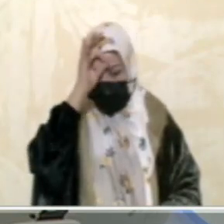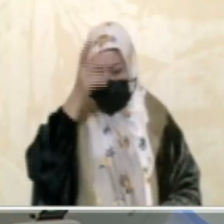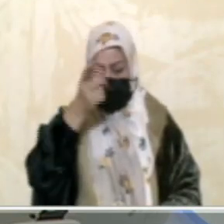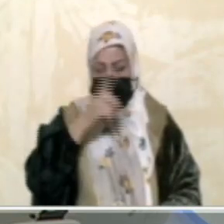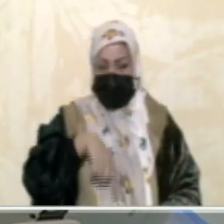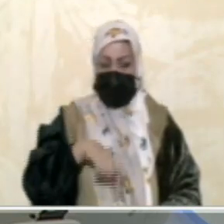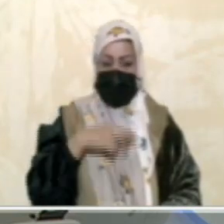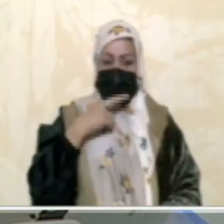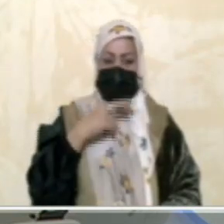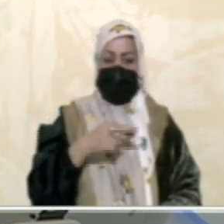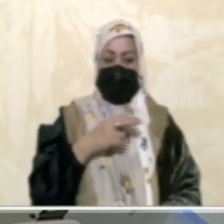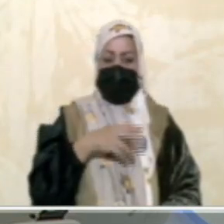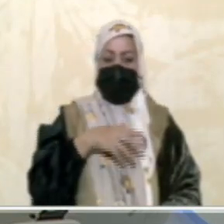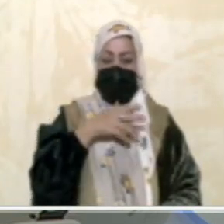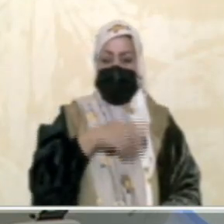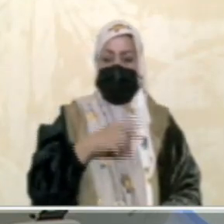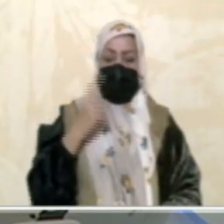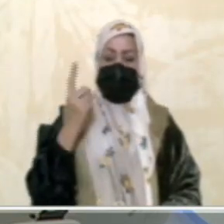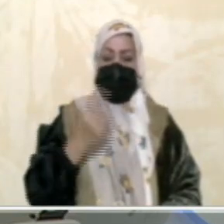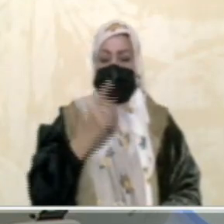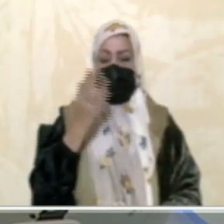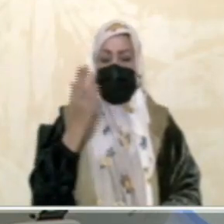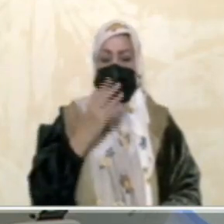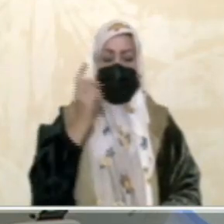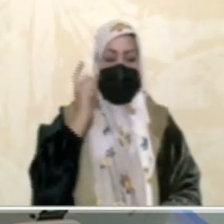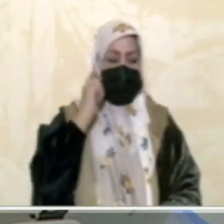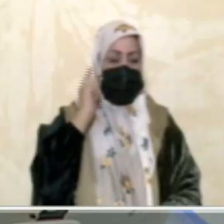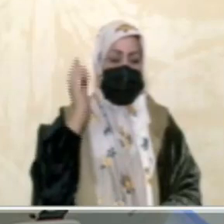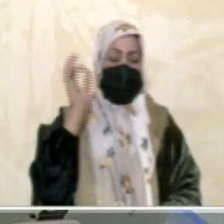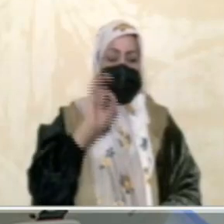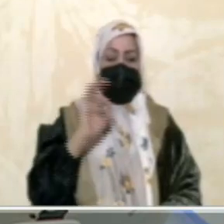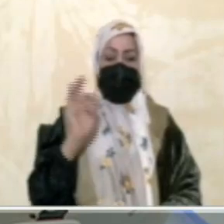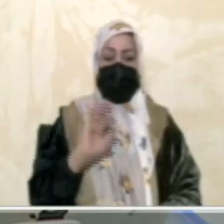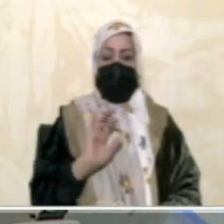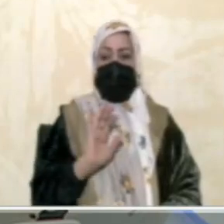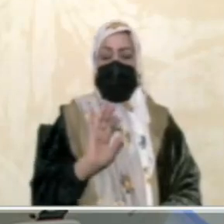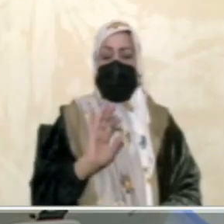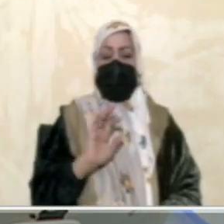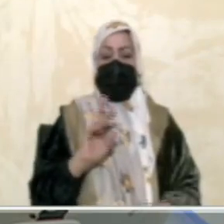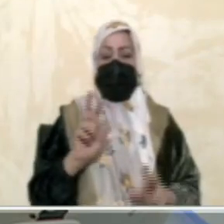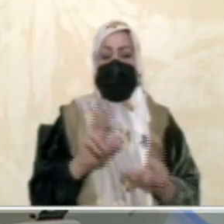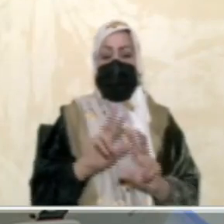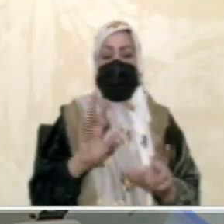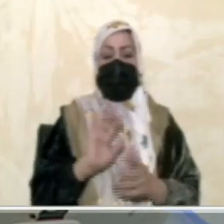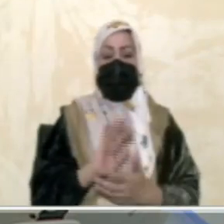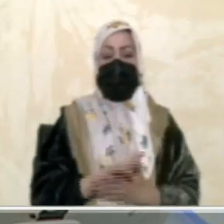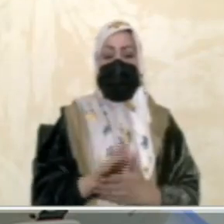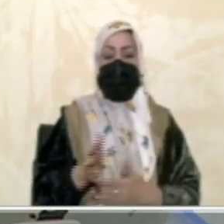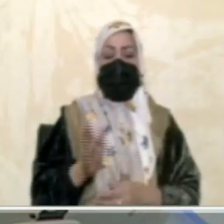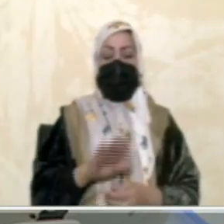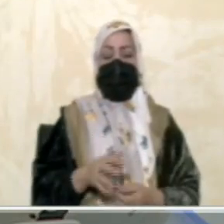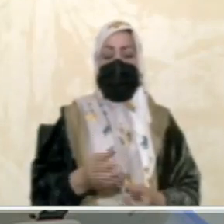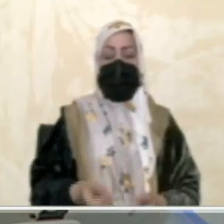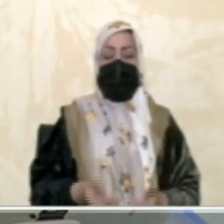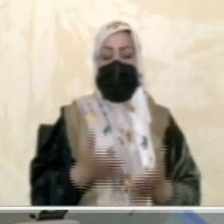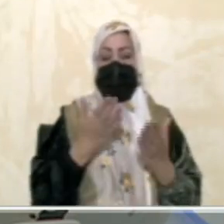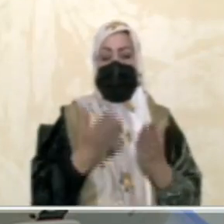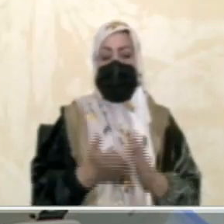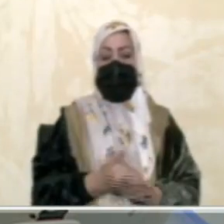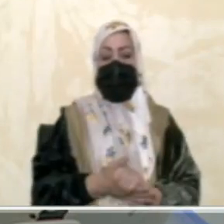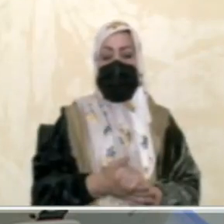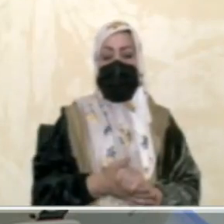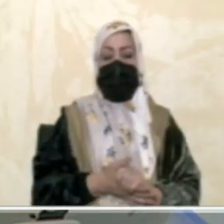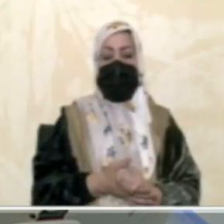بالمشايخ والله بالشيخ فلان الا حين وفاته وبالتالي بارك الله في محمد من صبراته